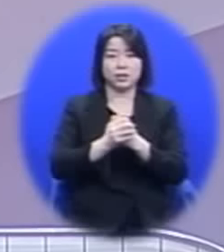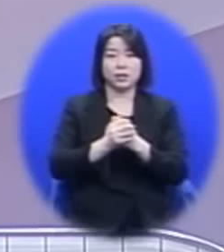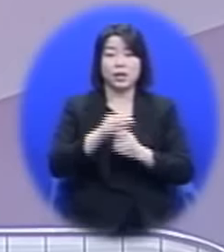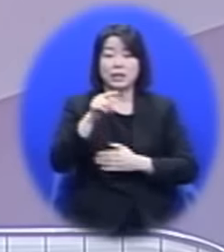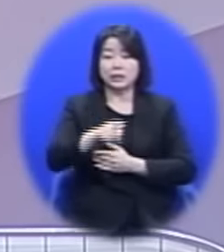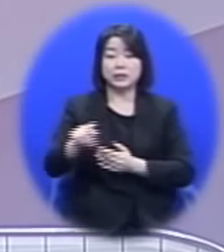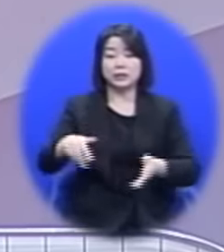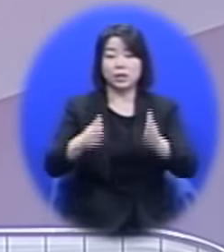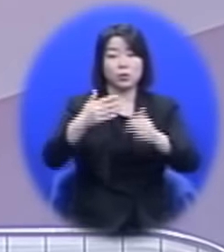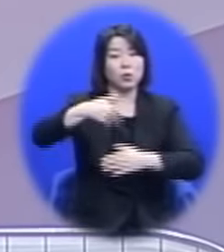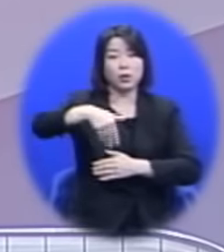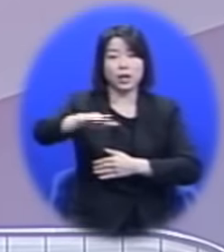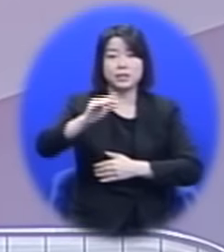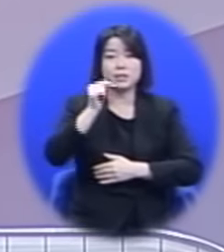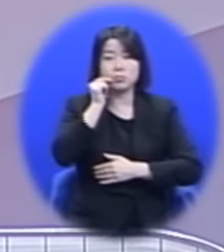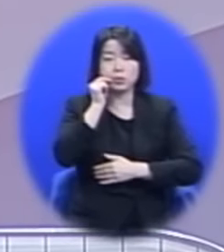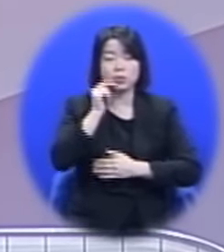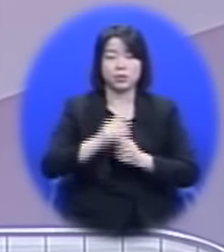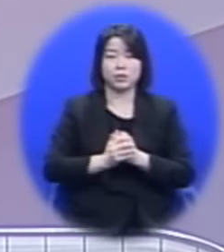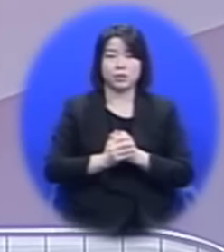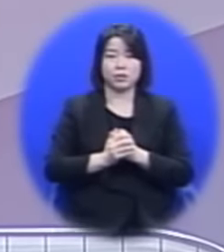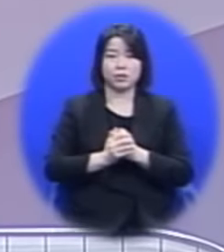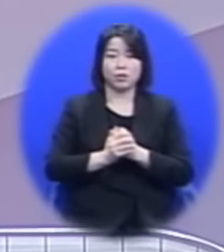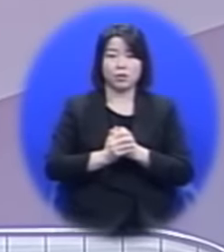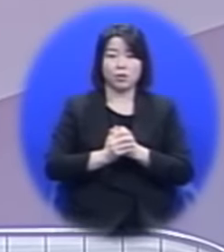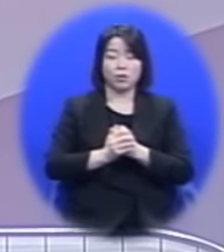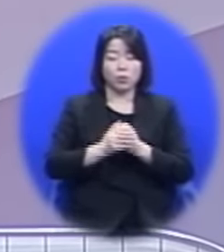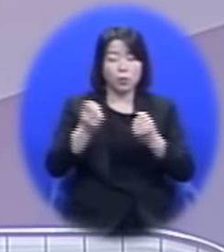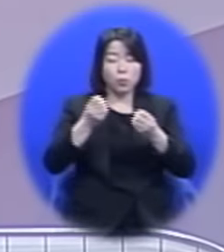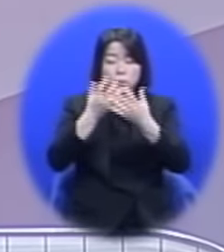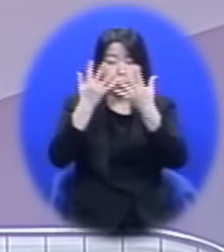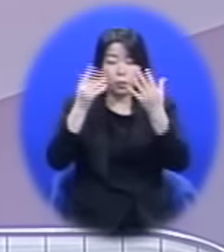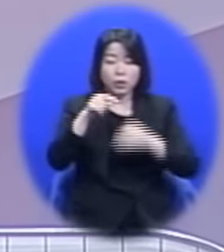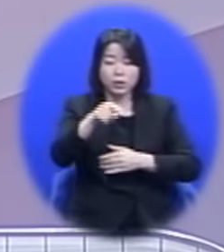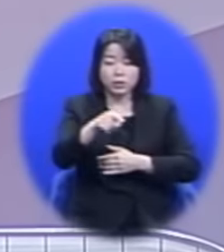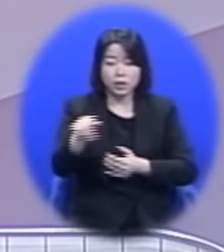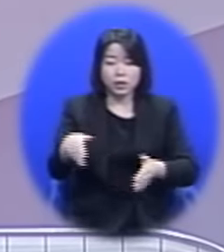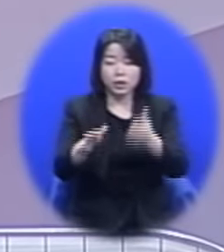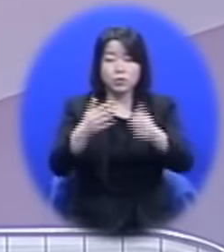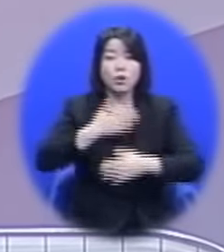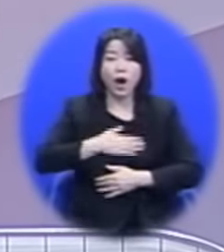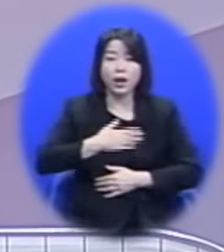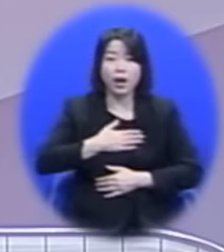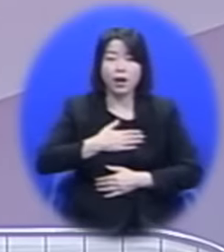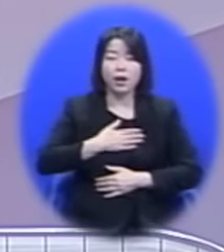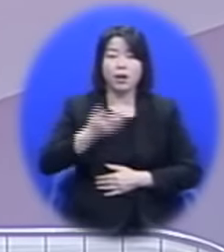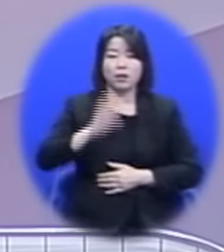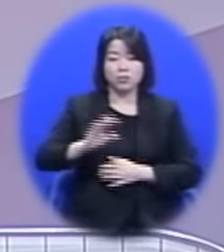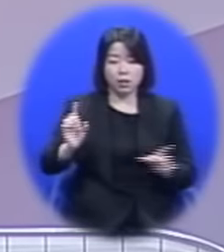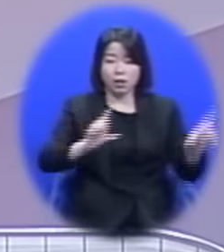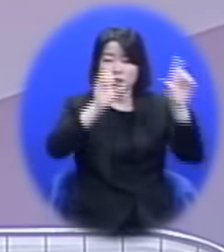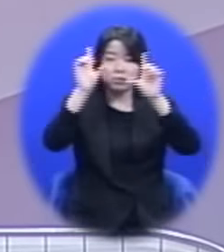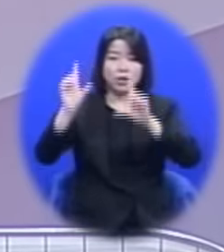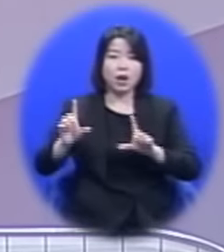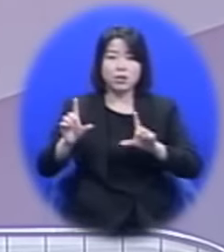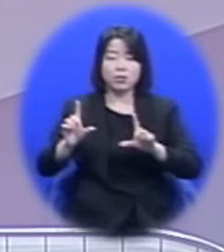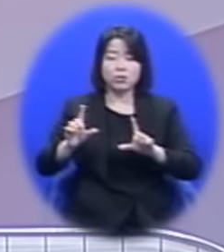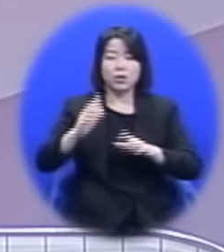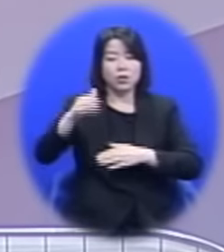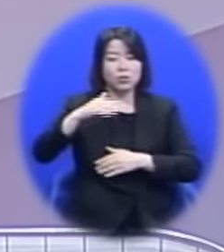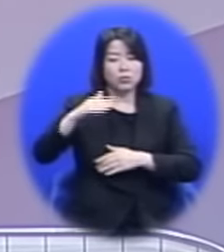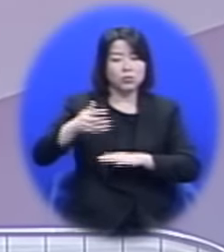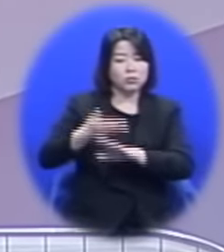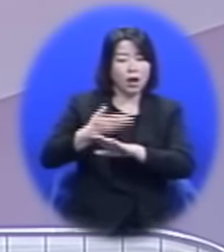그 길로 가지를 못합니다. 뻔히 그게 길인 줄은 알아요. 그런데 살아보면 전혀 다른